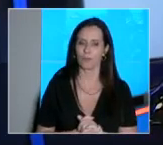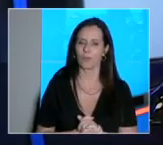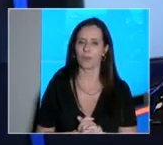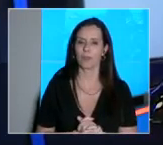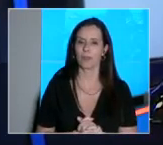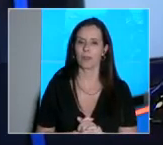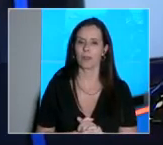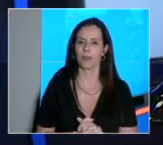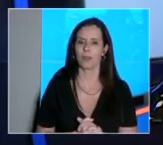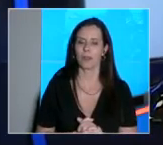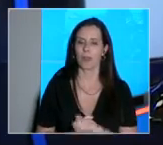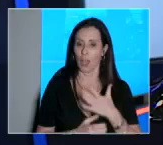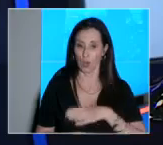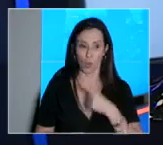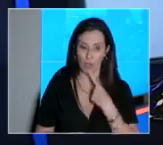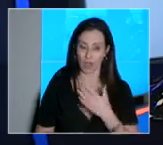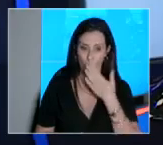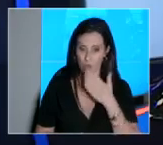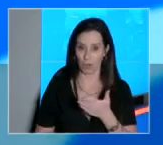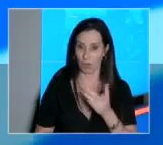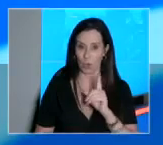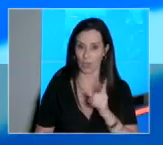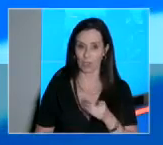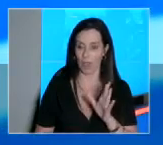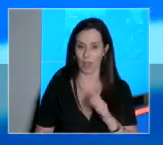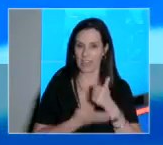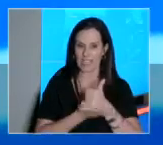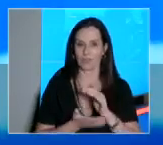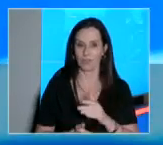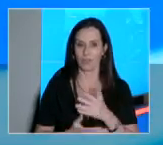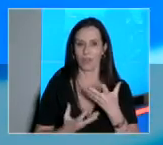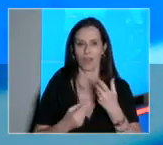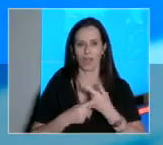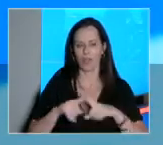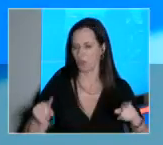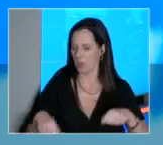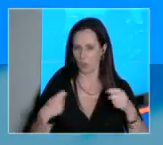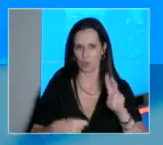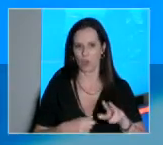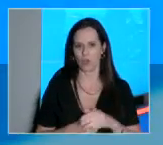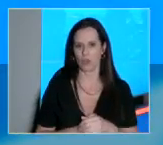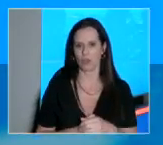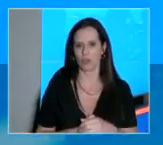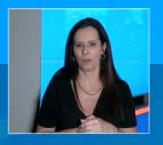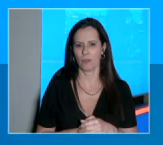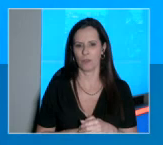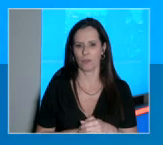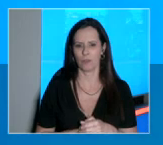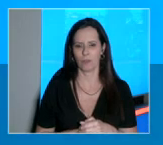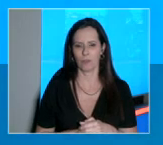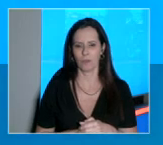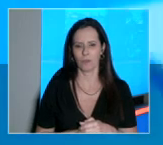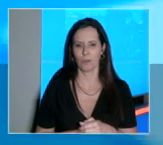איתך. אני רוצה להגיד שירושלים לא צריכה פרזנטורים, היא רב תרבותית בפני עצמה. הסכמנו. לפני